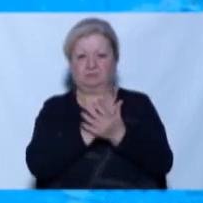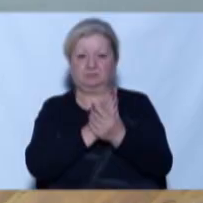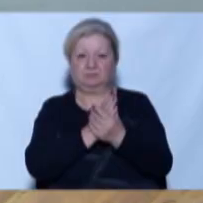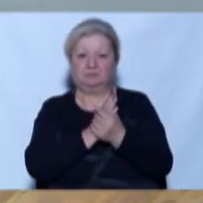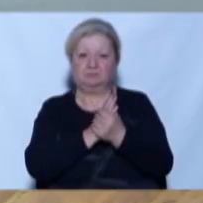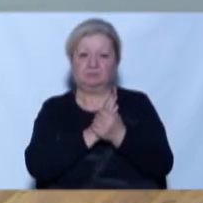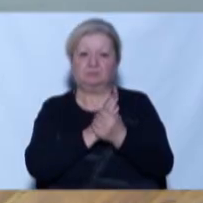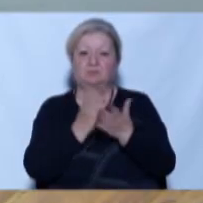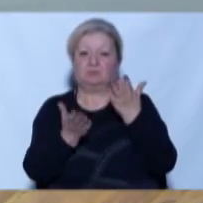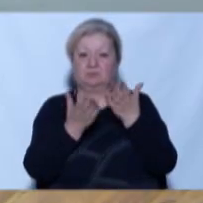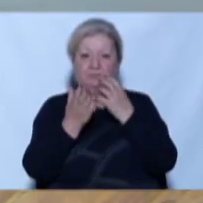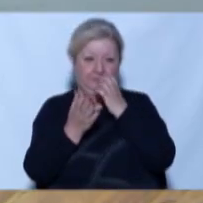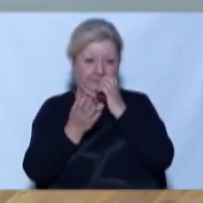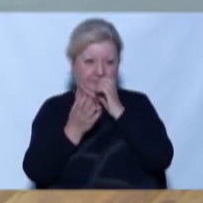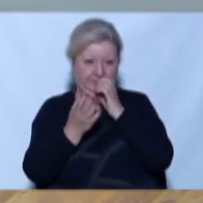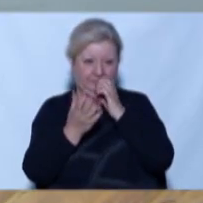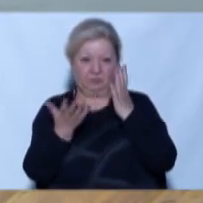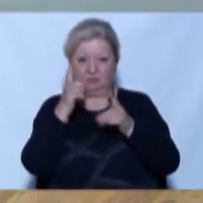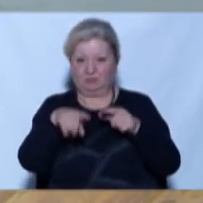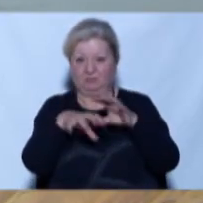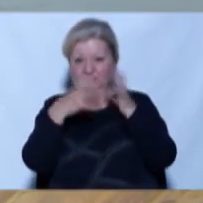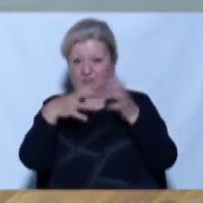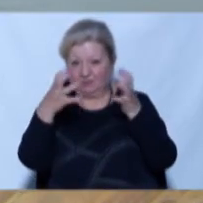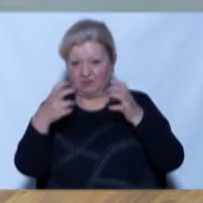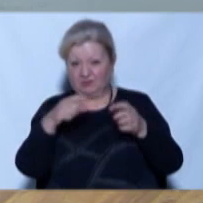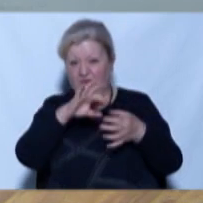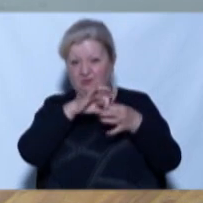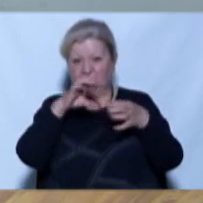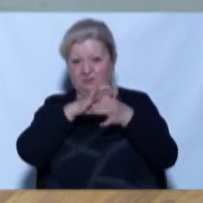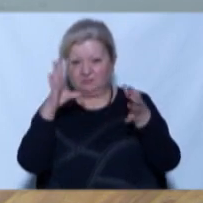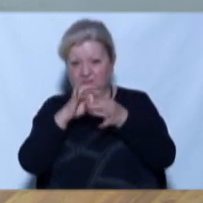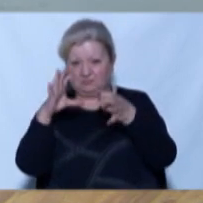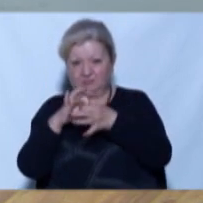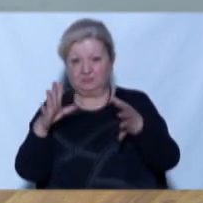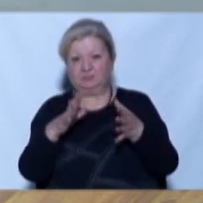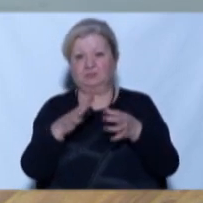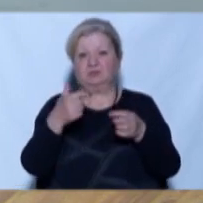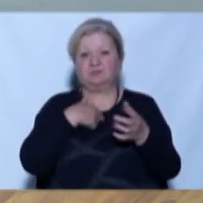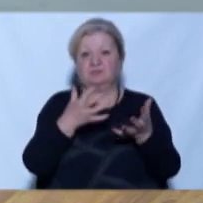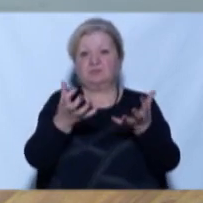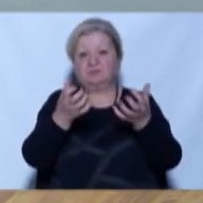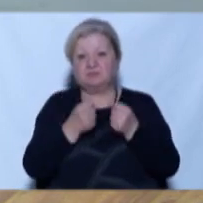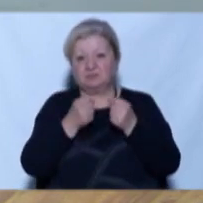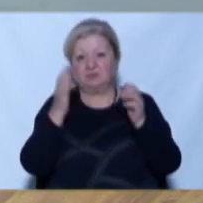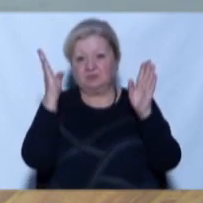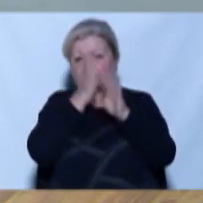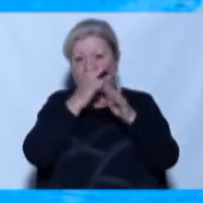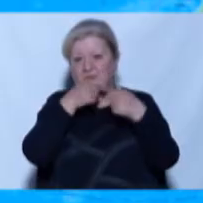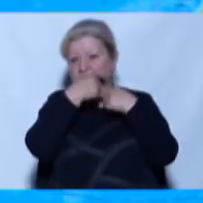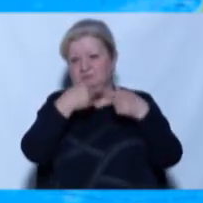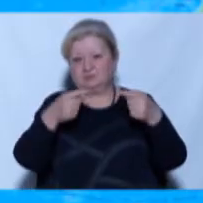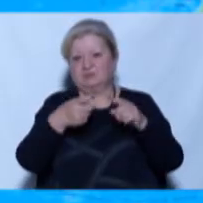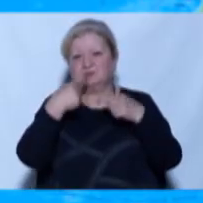ქმნის. თუ ეს დაიშლება, თუ დაწყდება ეს ძაფები, ჩვენ მივიღებთ ჰარმონიული კავშირის